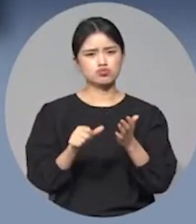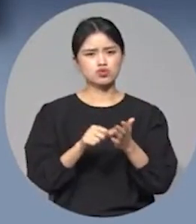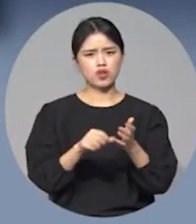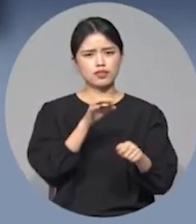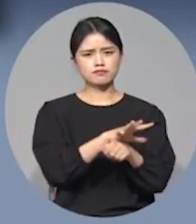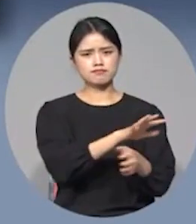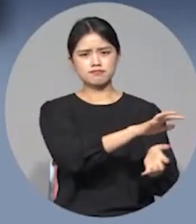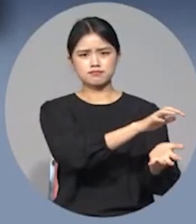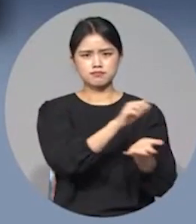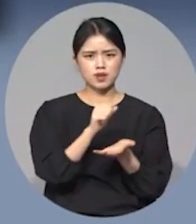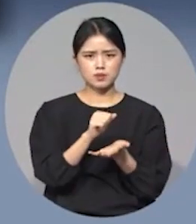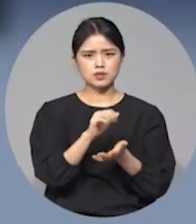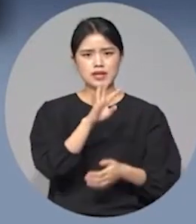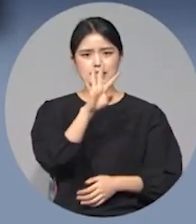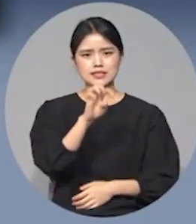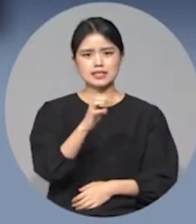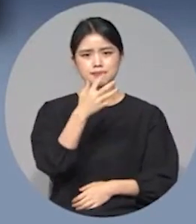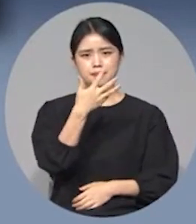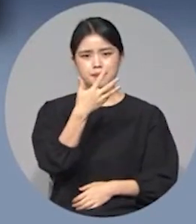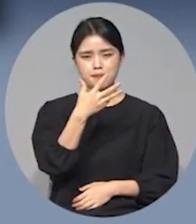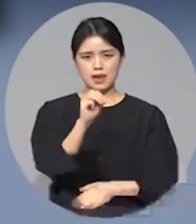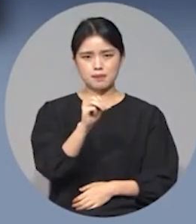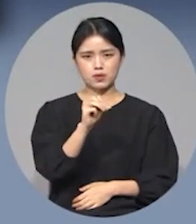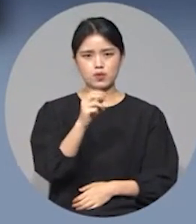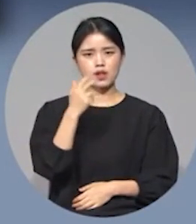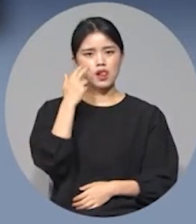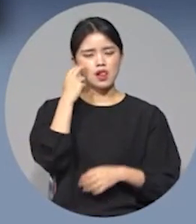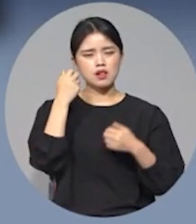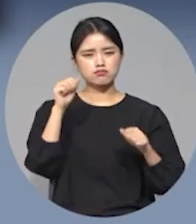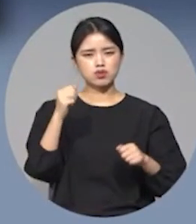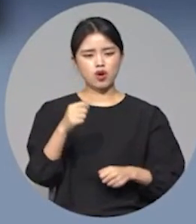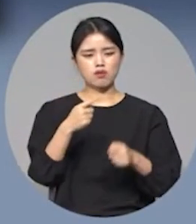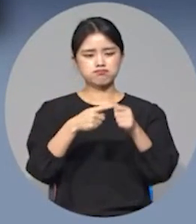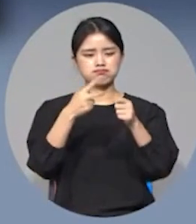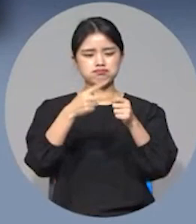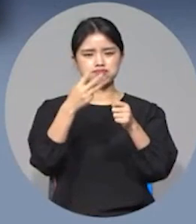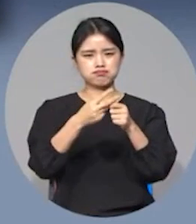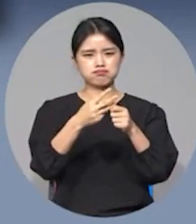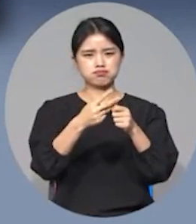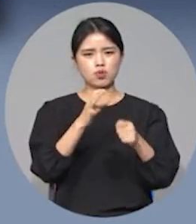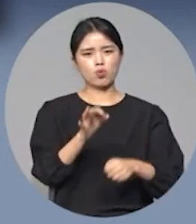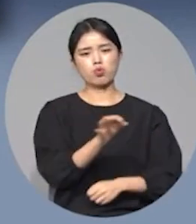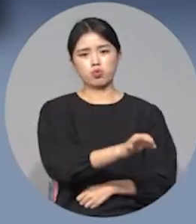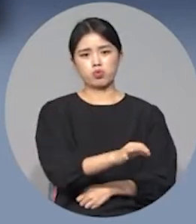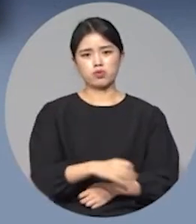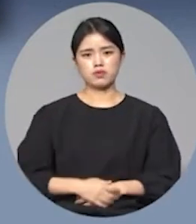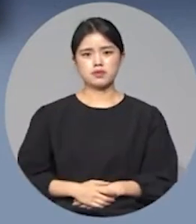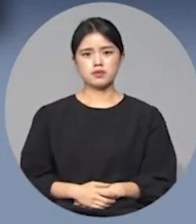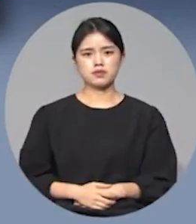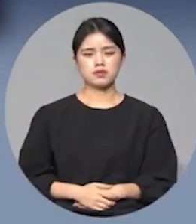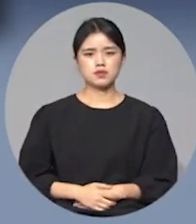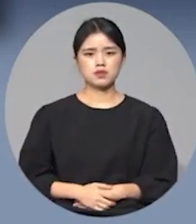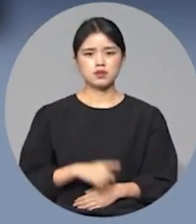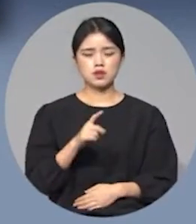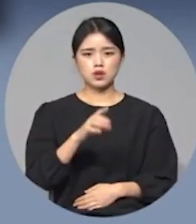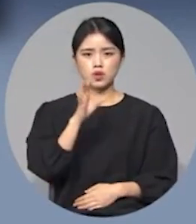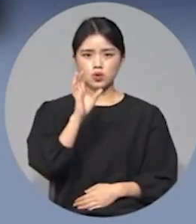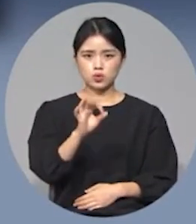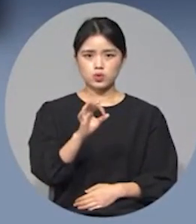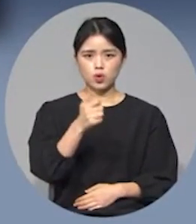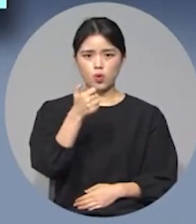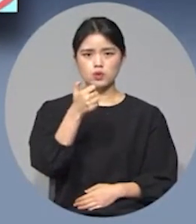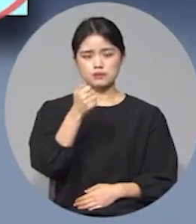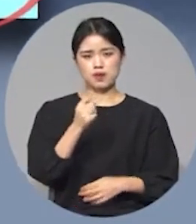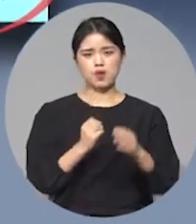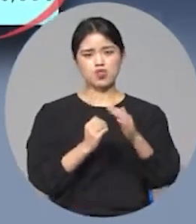사들이면서 48만 원 남짓으로 일부러 세 차례로 쪼개서 결제한 겁니다. 회당 결제 금액이